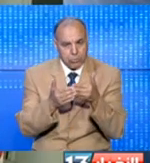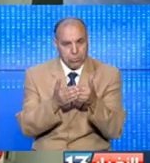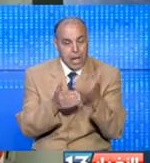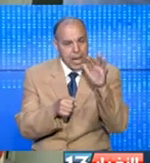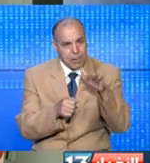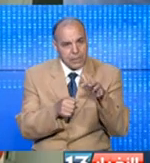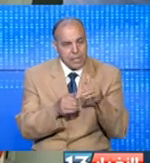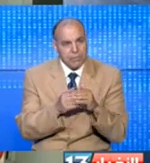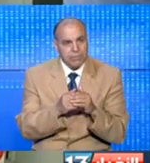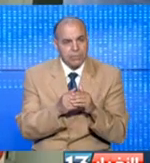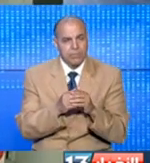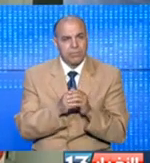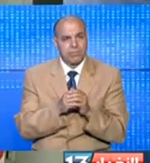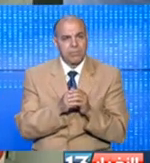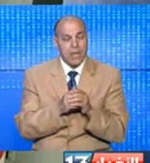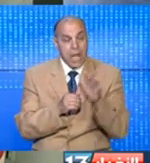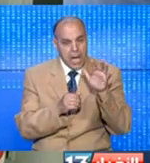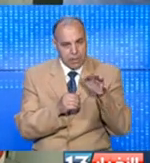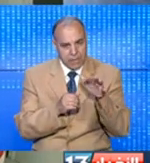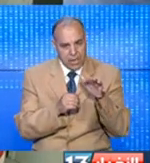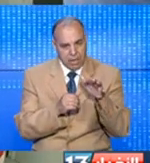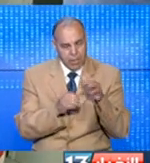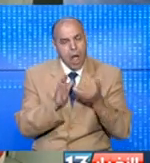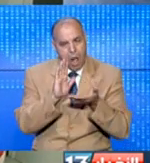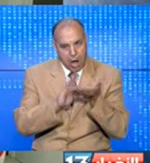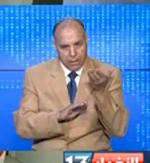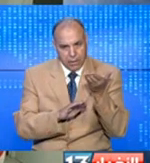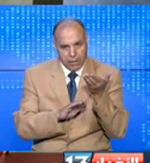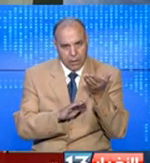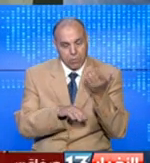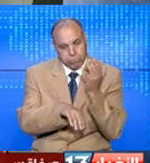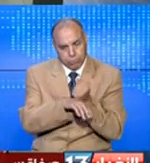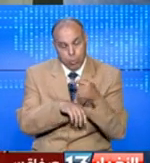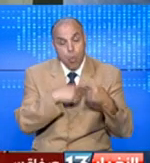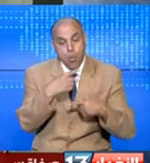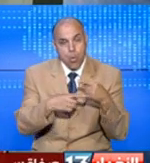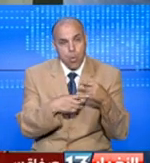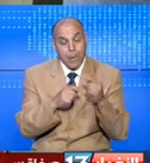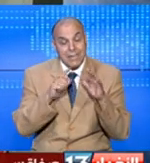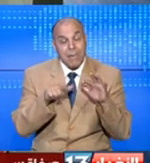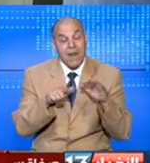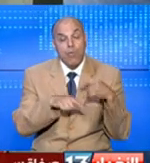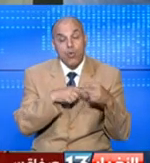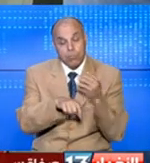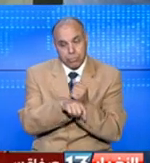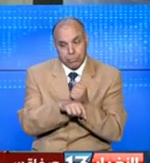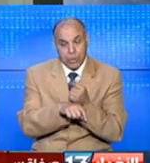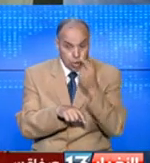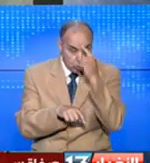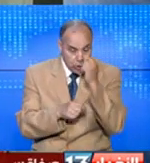خمسه الاف واحد قرابه الخمسه الاف تجاوز في مرحله خمسه الاف وسبعه الاف